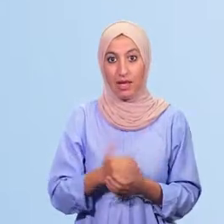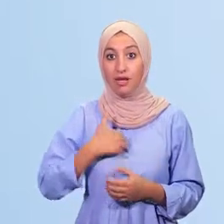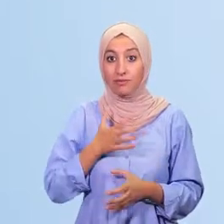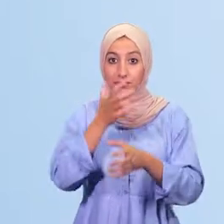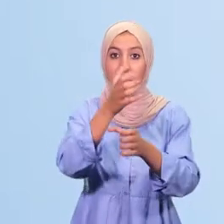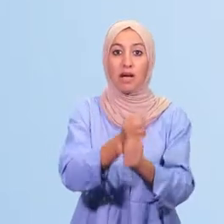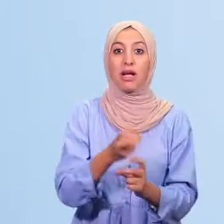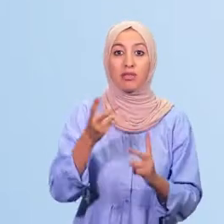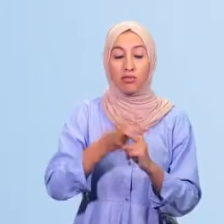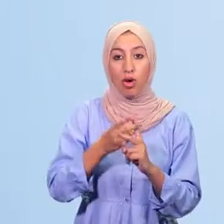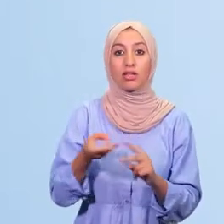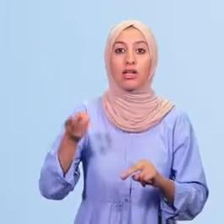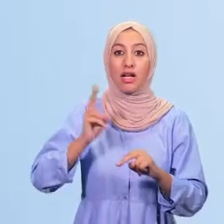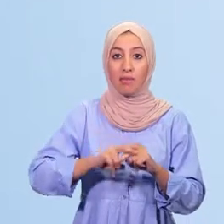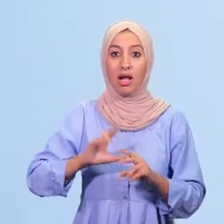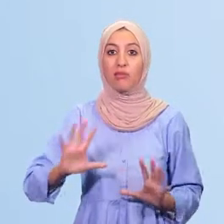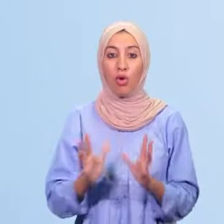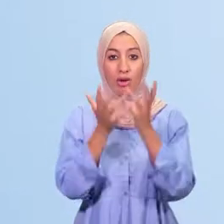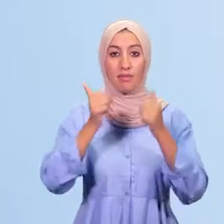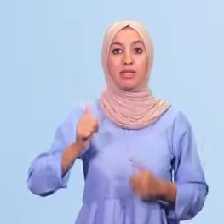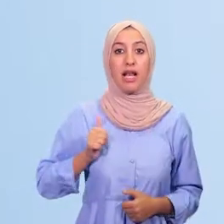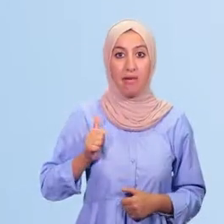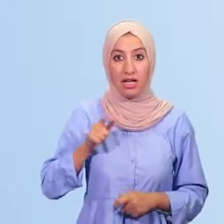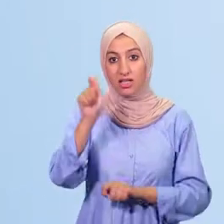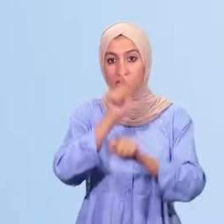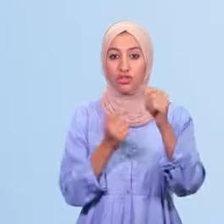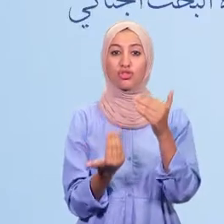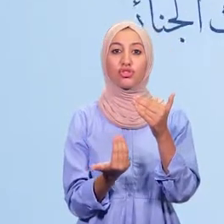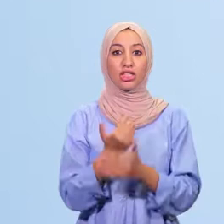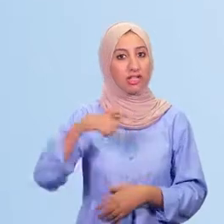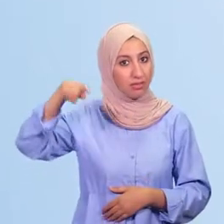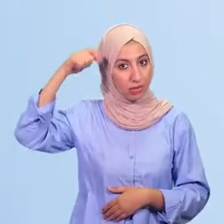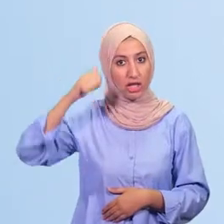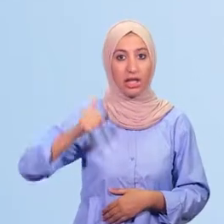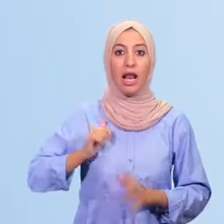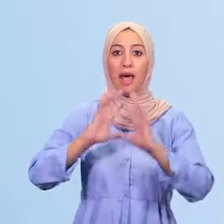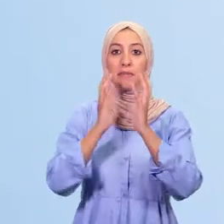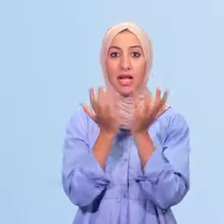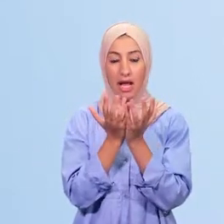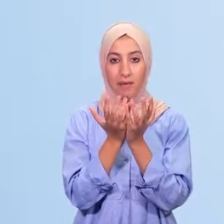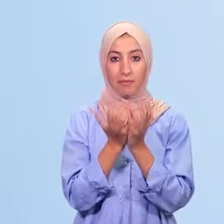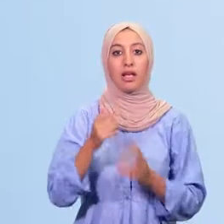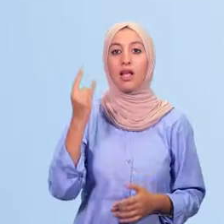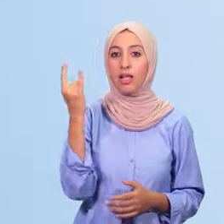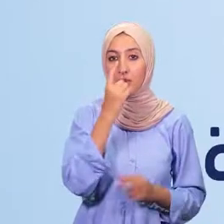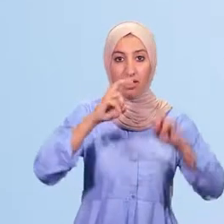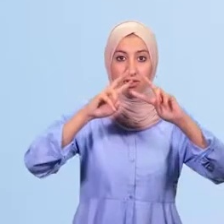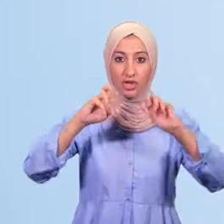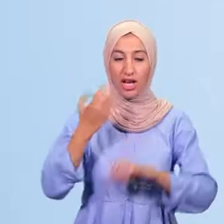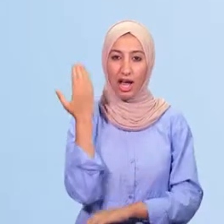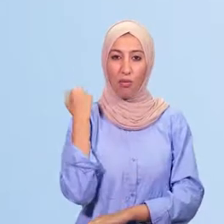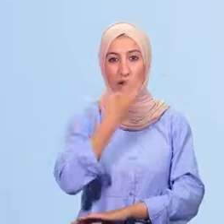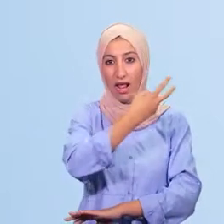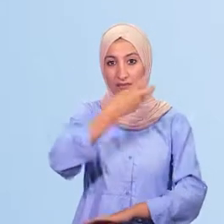المواطن ومواكبة التطور الأمني، أنشأت مديرية الأمن العام في إدارة البحث الجنائي عام 2008 قسم